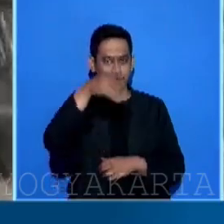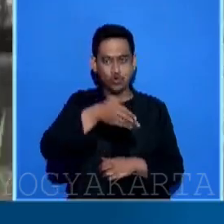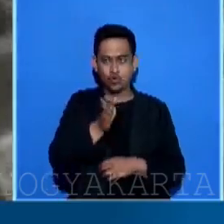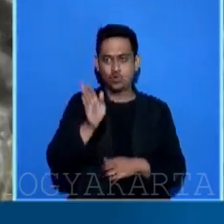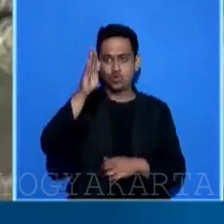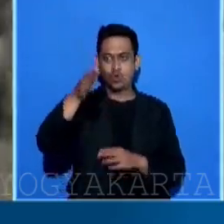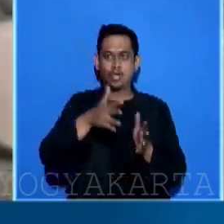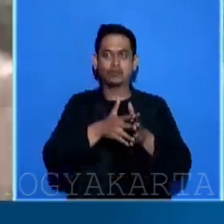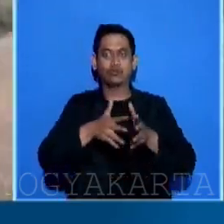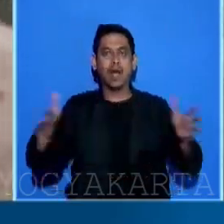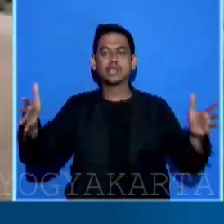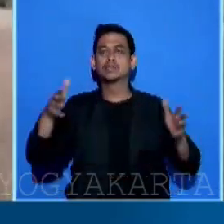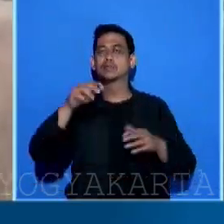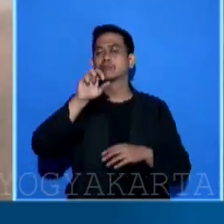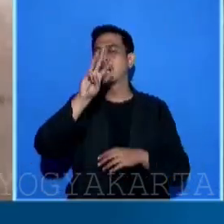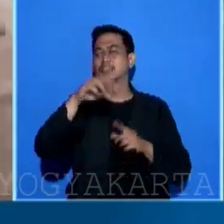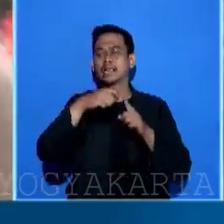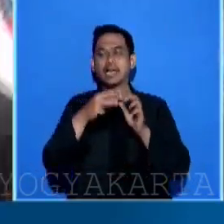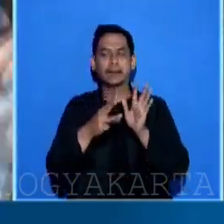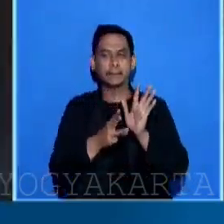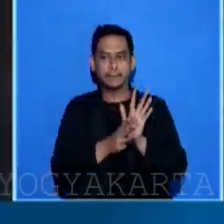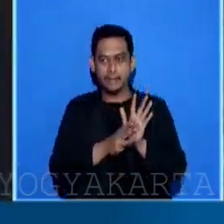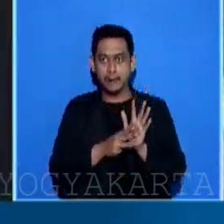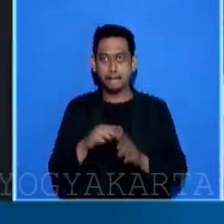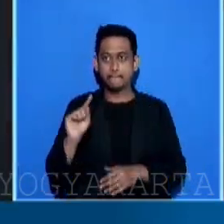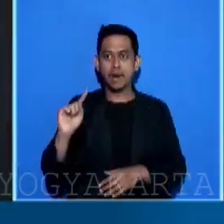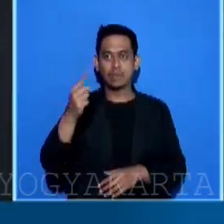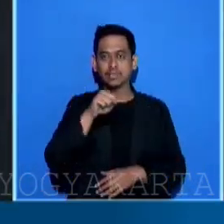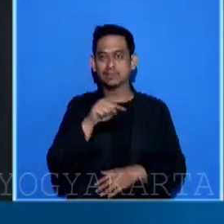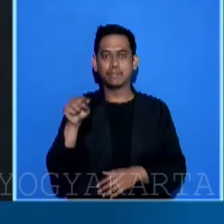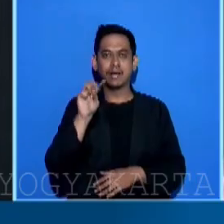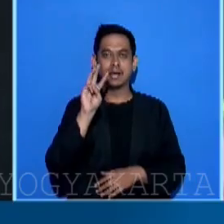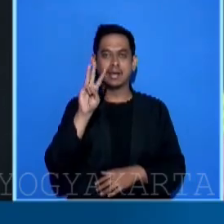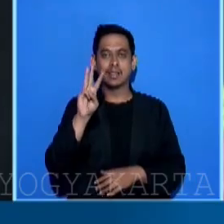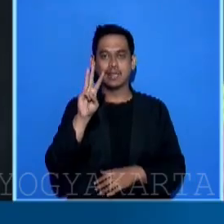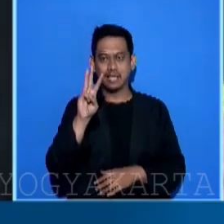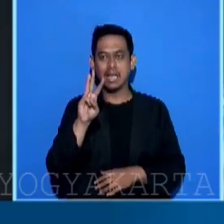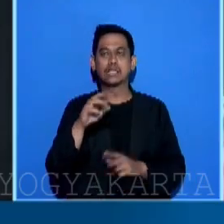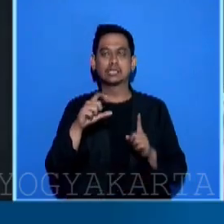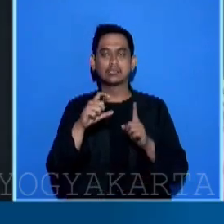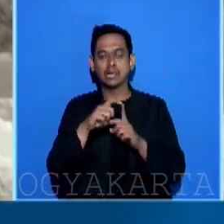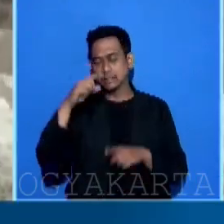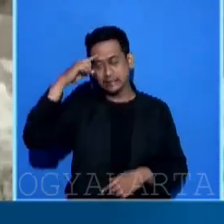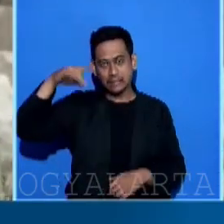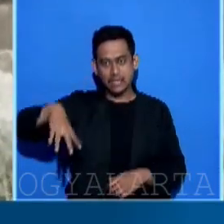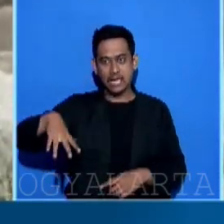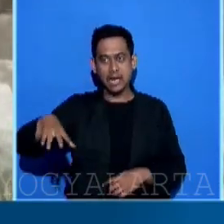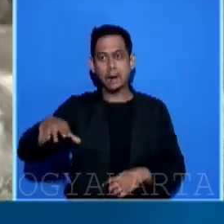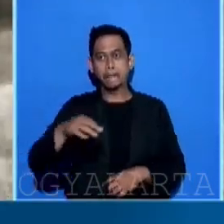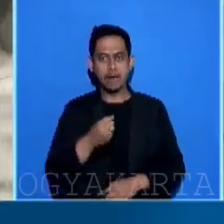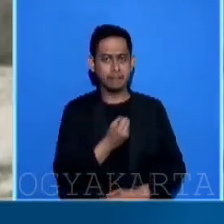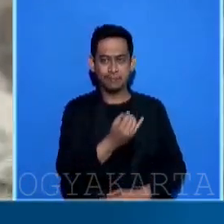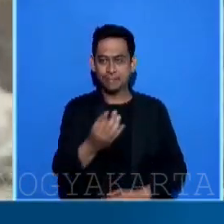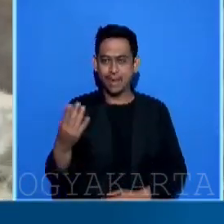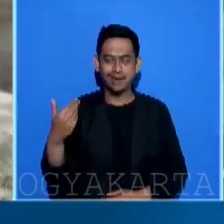3 hektar sejak kegiatan hari pertama hingga ketiga pemerintah Kalurahan kepuharjo turut didukung oleh sejumlah pihak